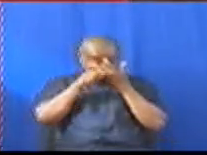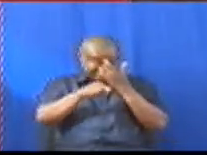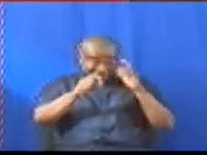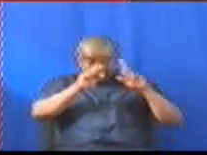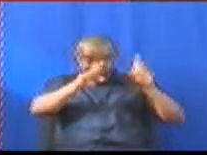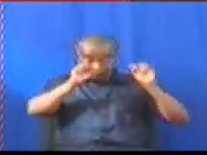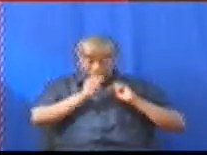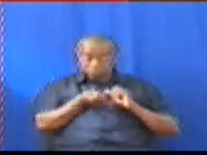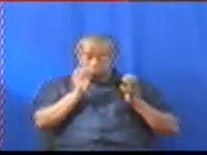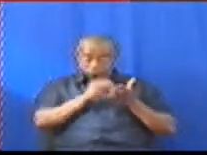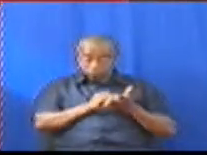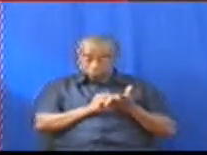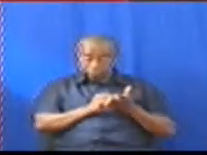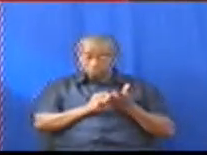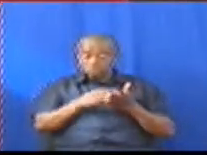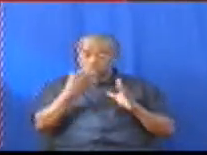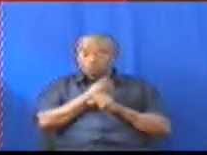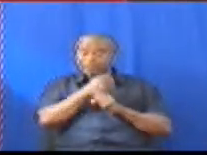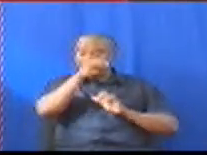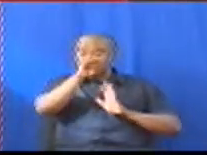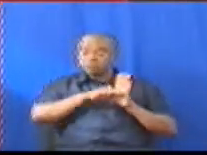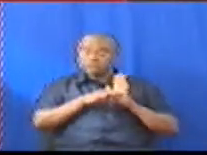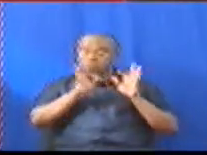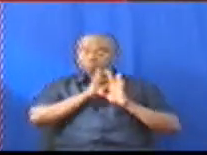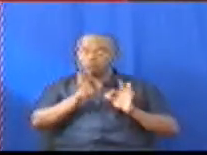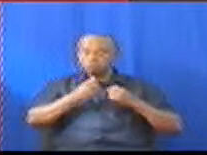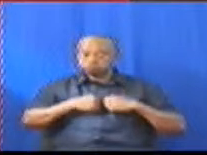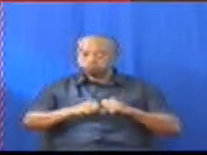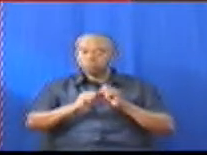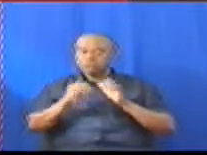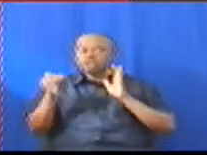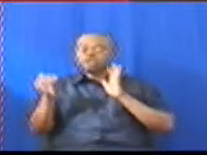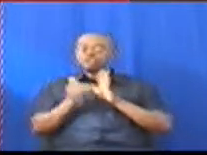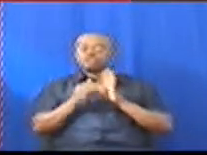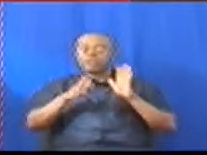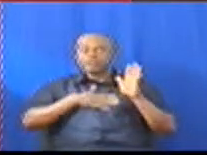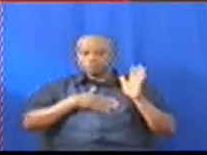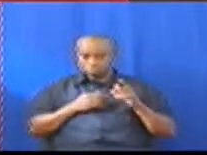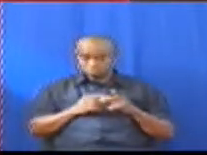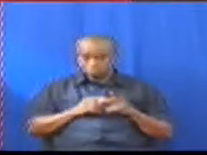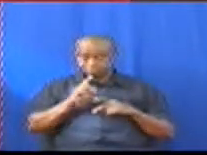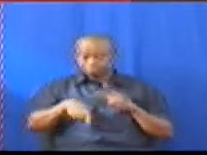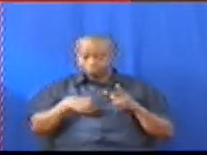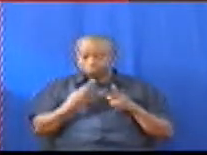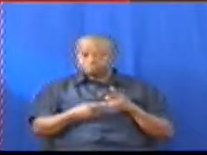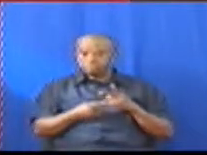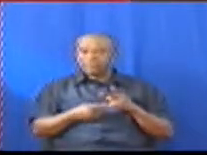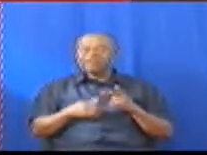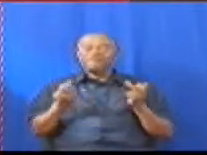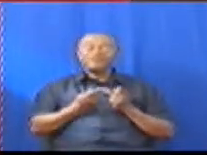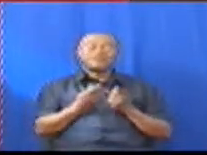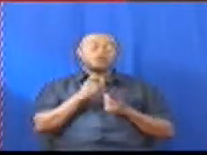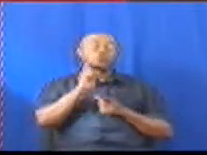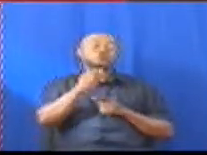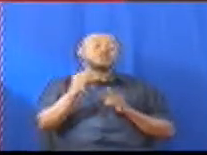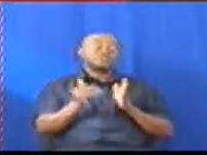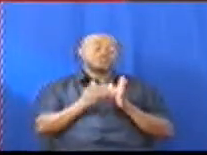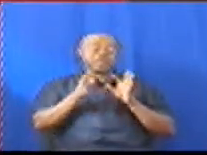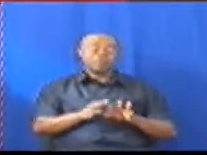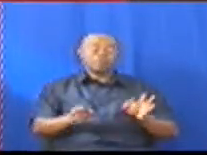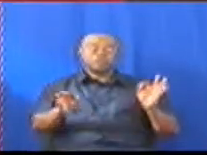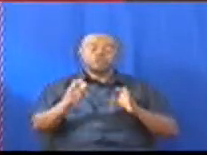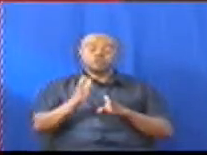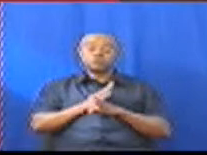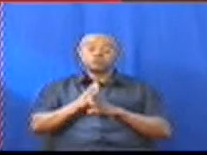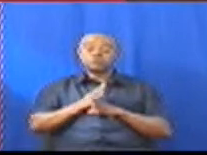na utaratibu bora wa kuweza kutekeleza sheria zetu. Lakini pia kuna sheria ya maboresho kuhusu ajali mbaya na masharti mengineyo sura